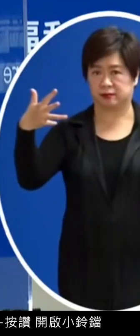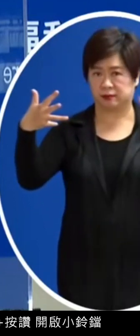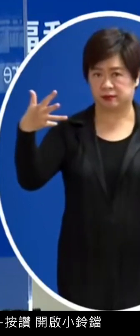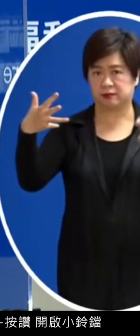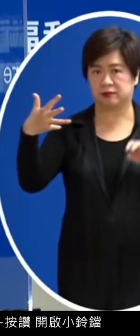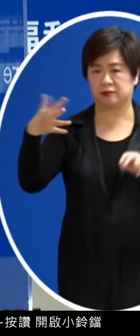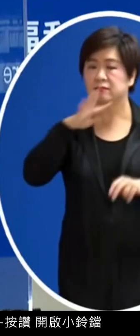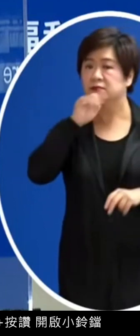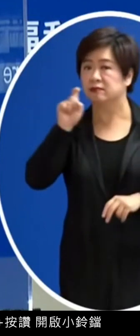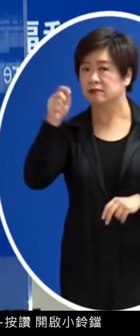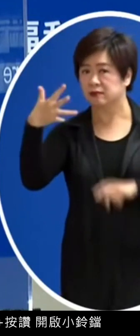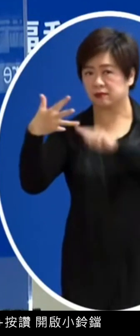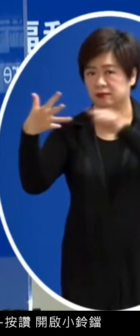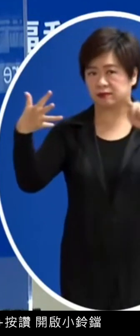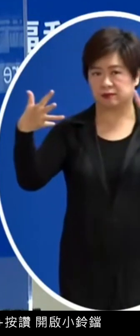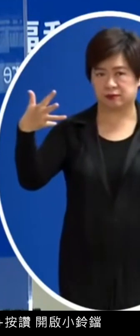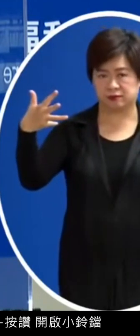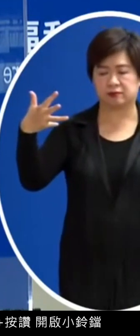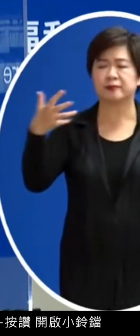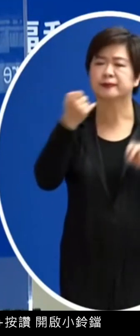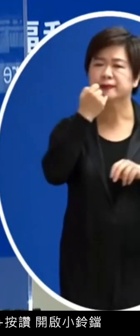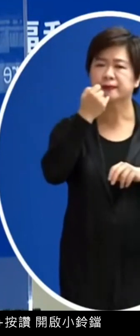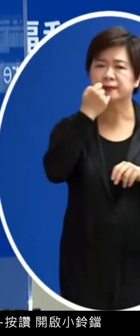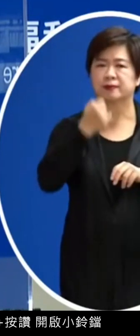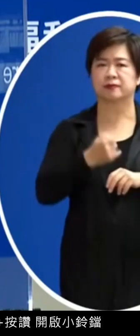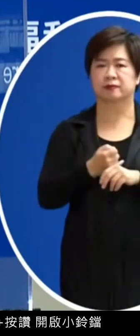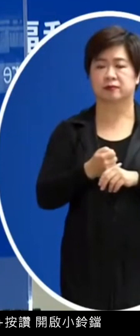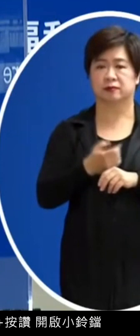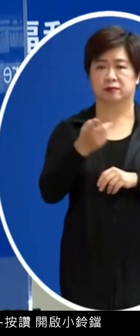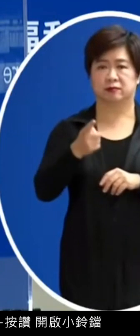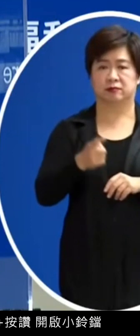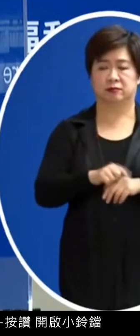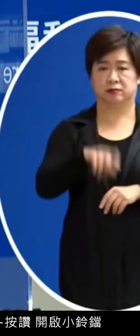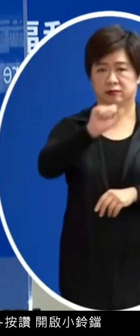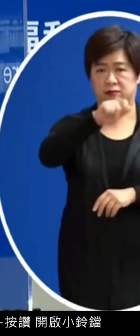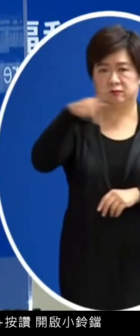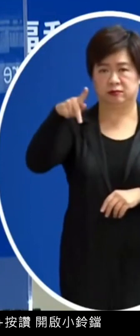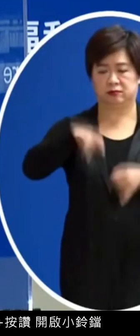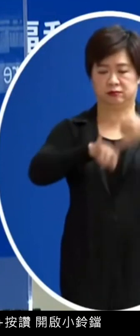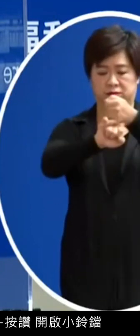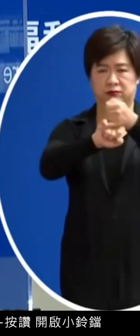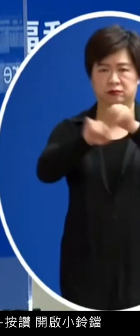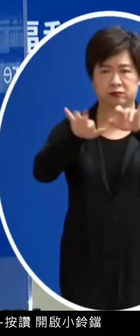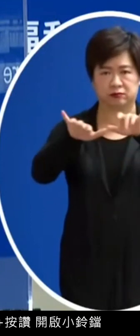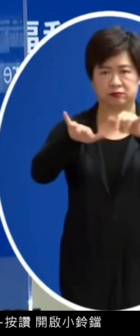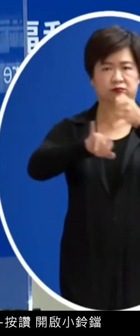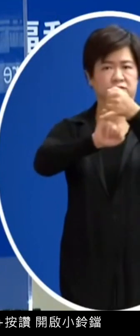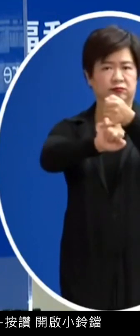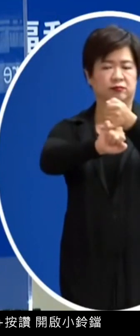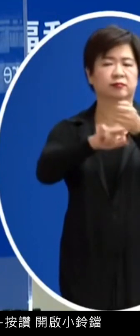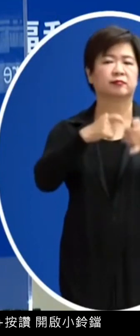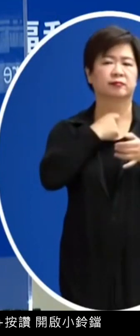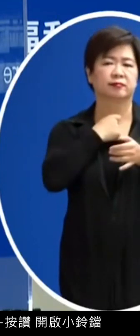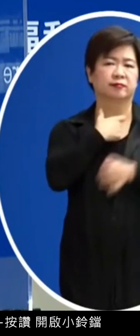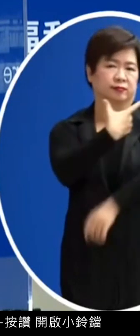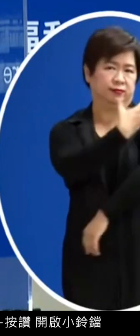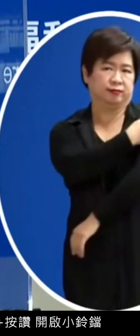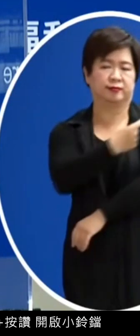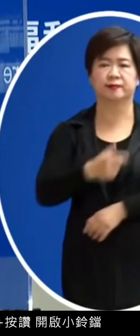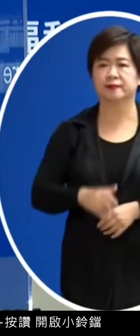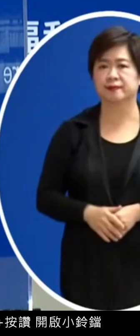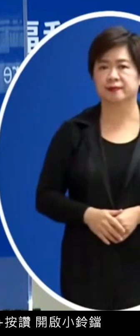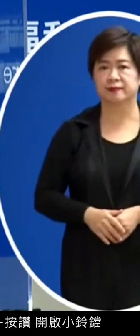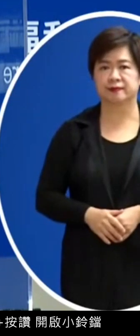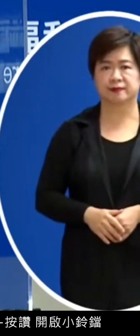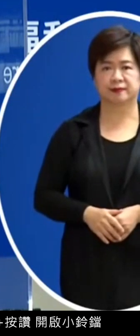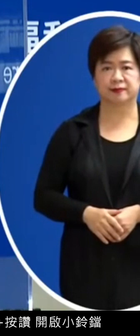18岁到22岁，18岁到22岁对象，好，那会到预约的平台，那做意愿的登记哈及预约，